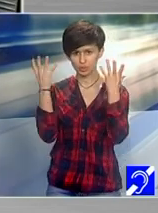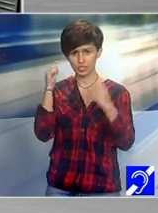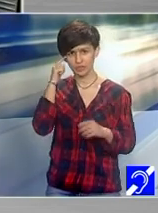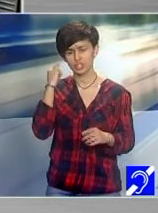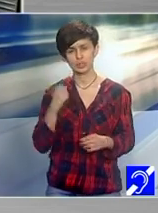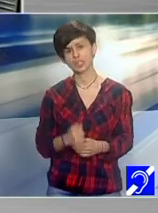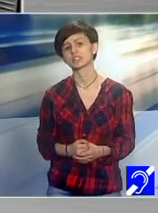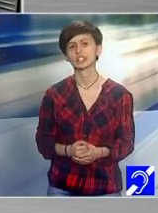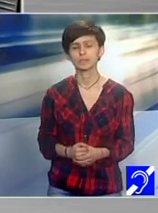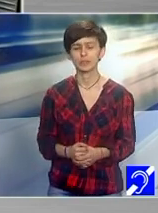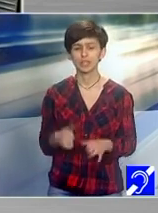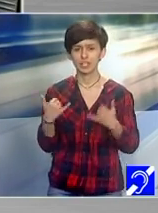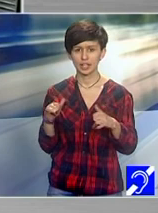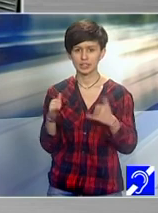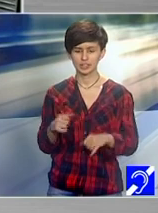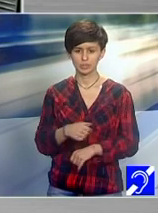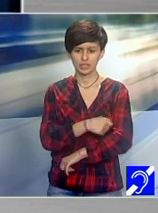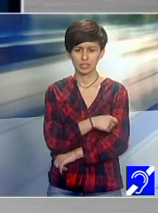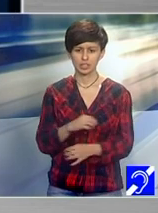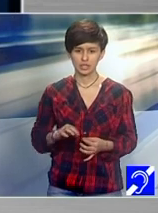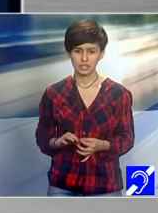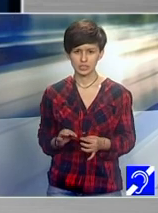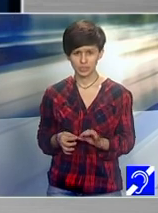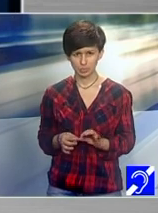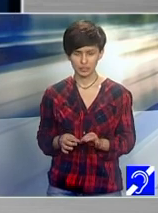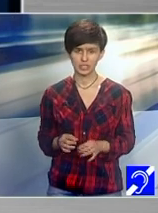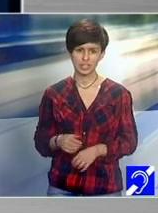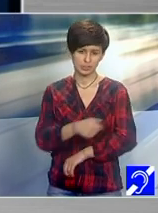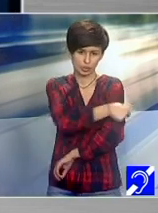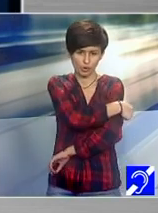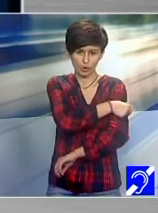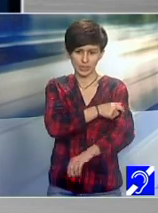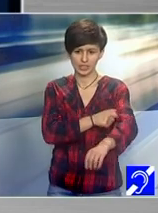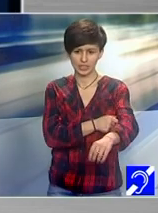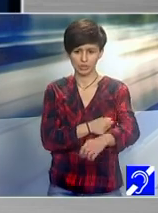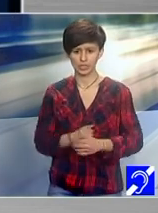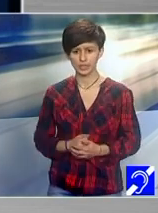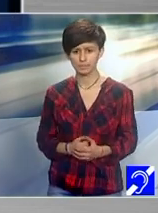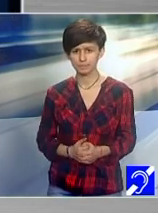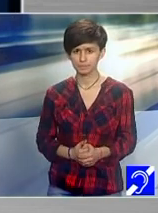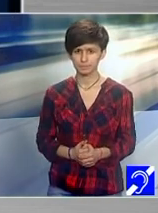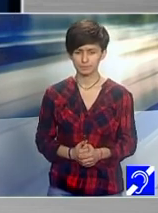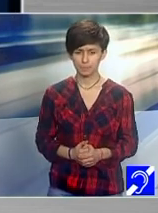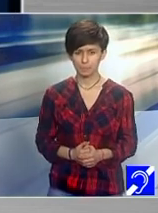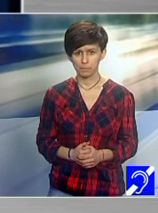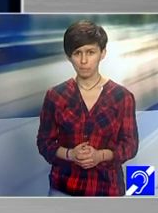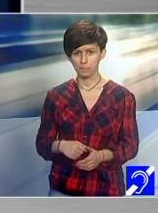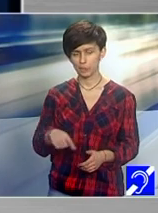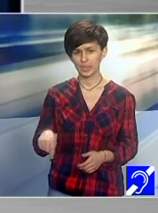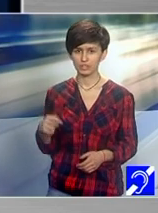ca un strigăt, ca un semn către guvernanți, dar nu afectezi programul și nu suferă pacientul, practic. Pentru că noi venim la servici pentru